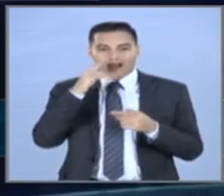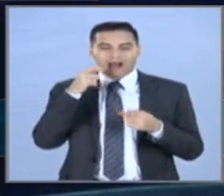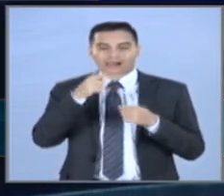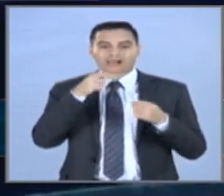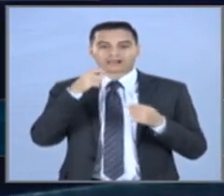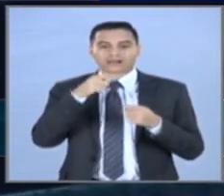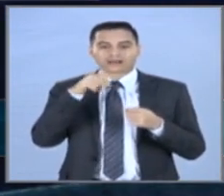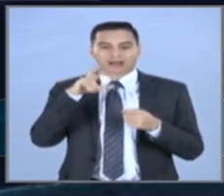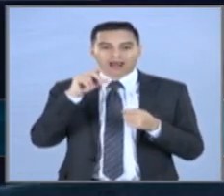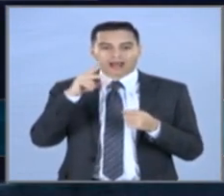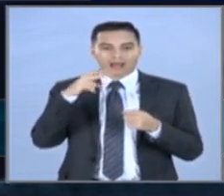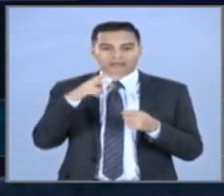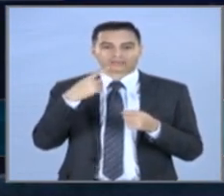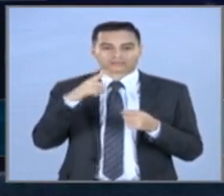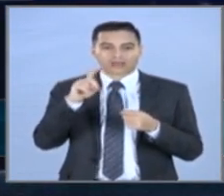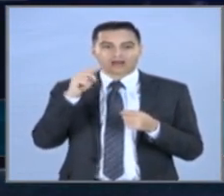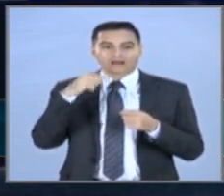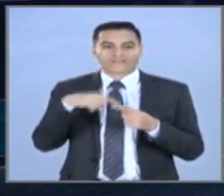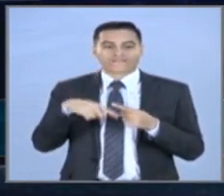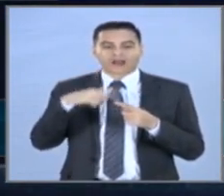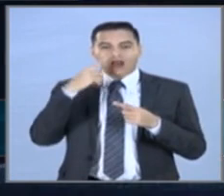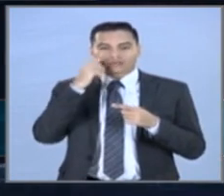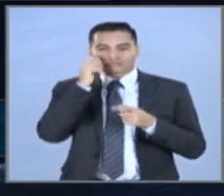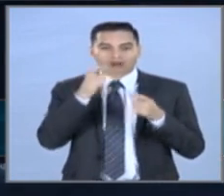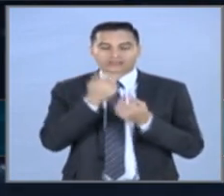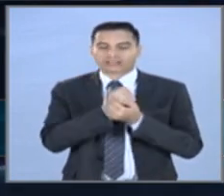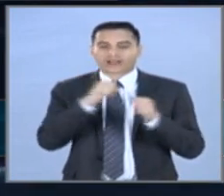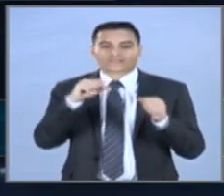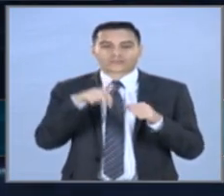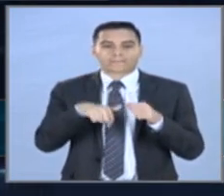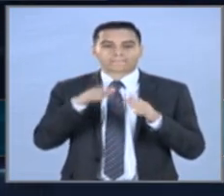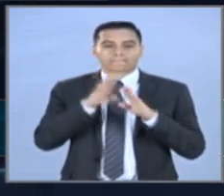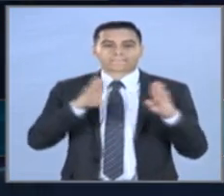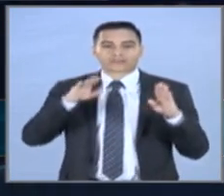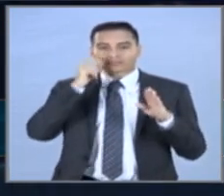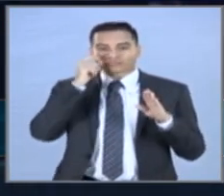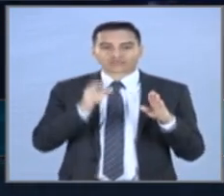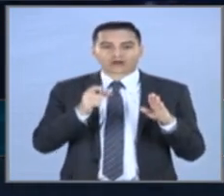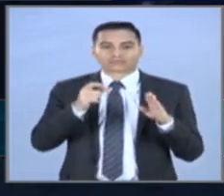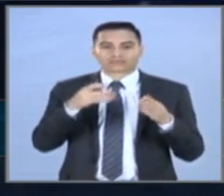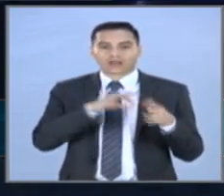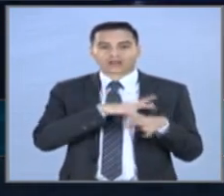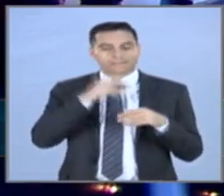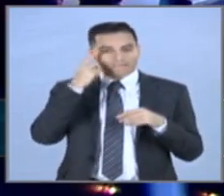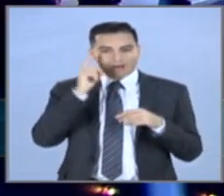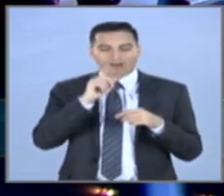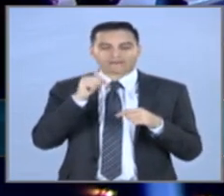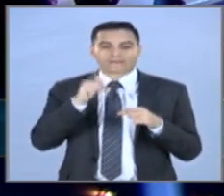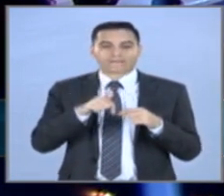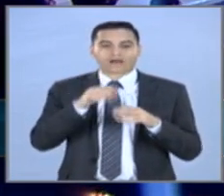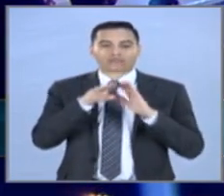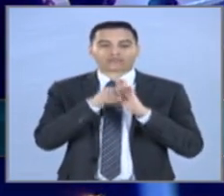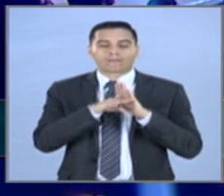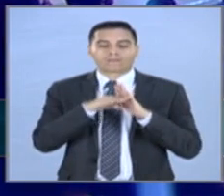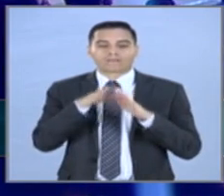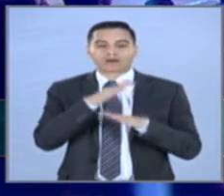عام 1811؟ صح. عفريت لكل مواطن هي مسرحية الأديب مصري راحل، فمن هو؟ فوز. ما هو نظام